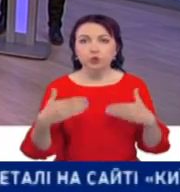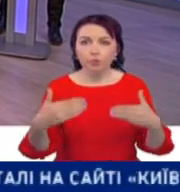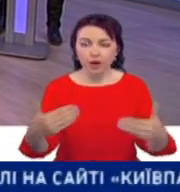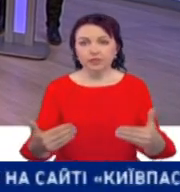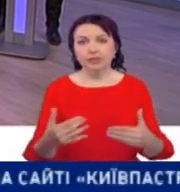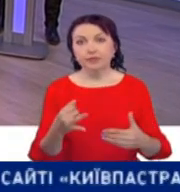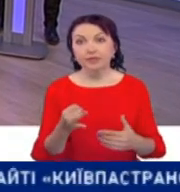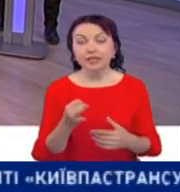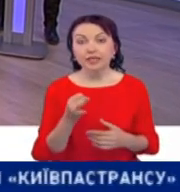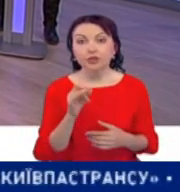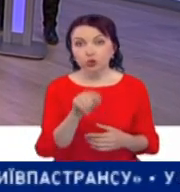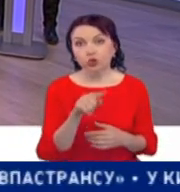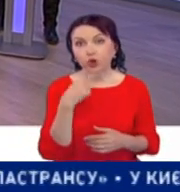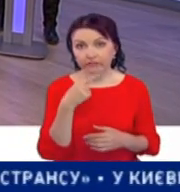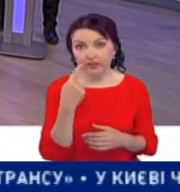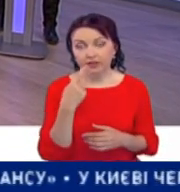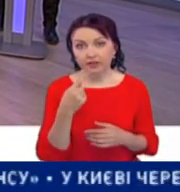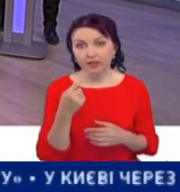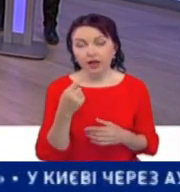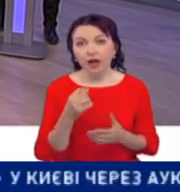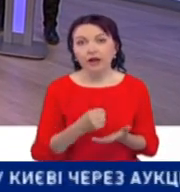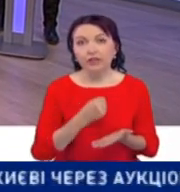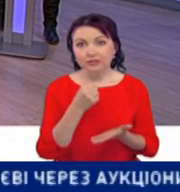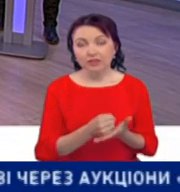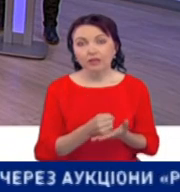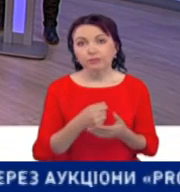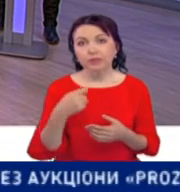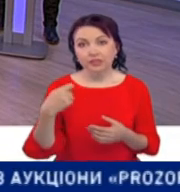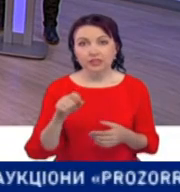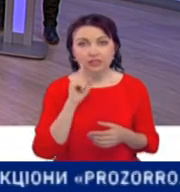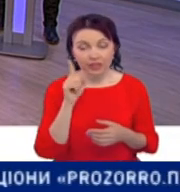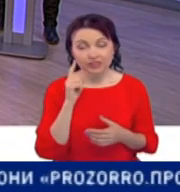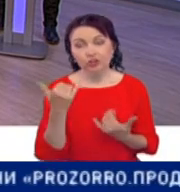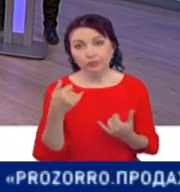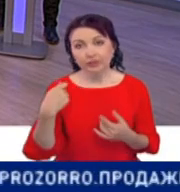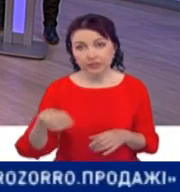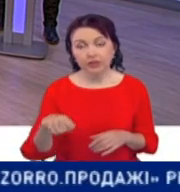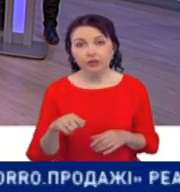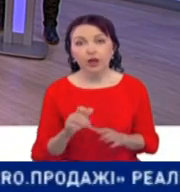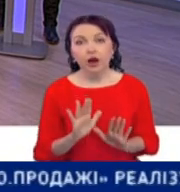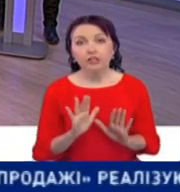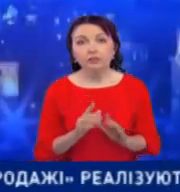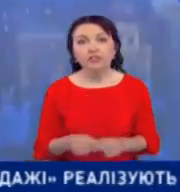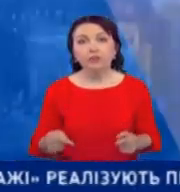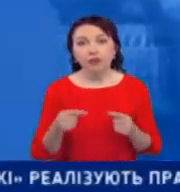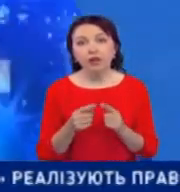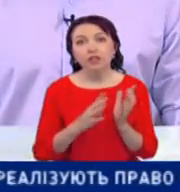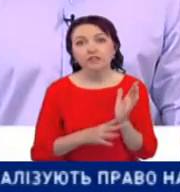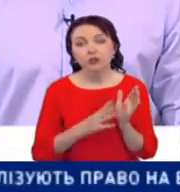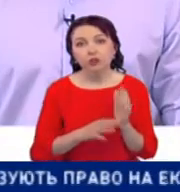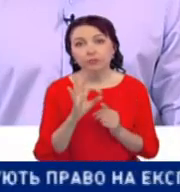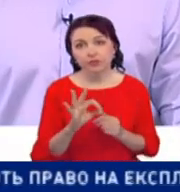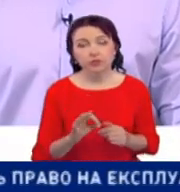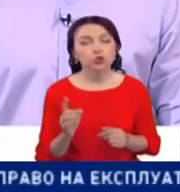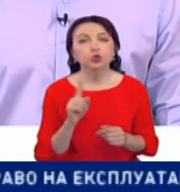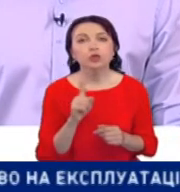що говорив кандидат в президенти Зеленський і президент, оно хотя бы совпадало на процентов 90. Что я